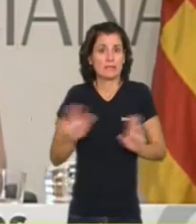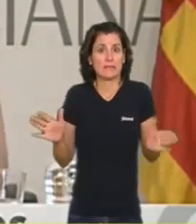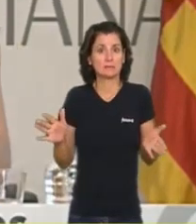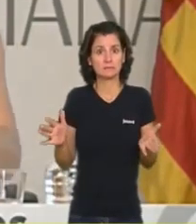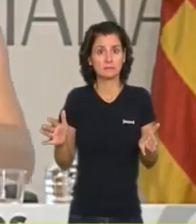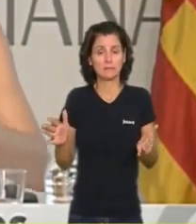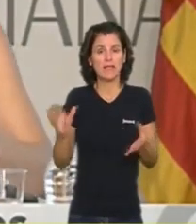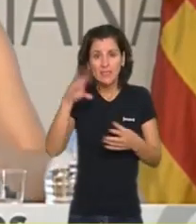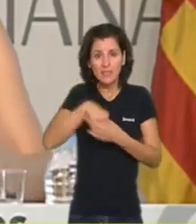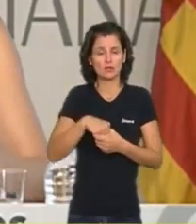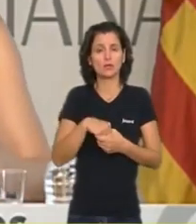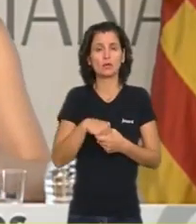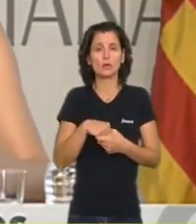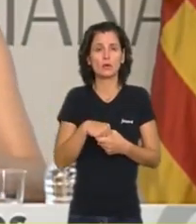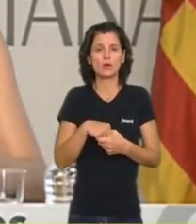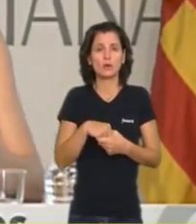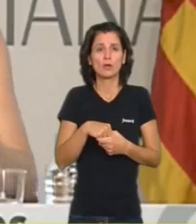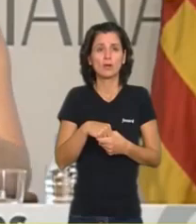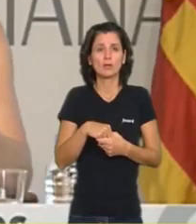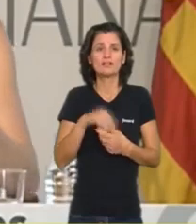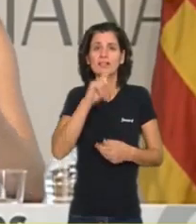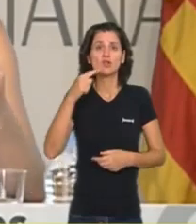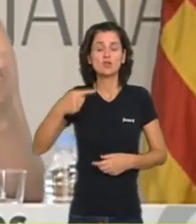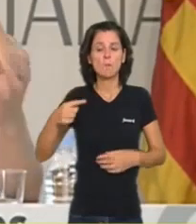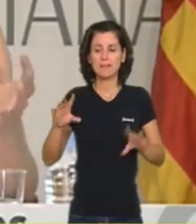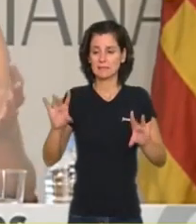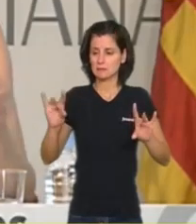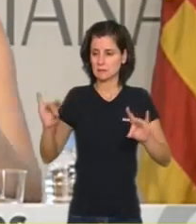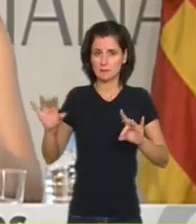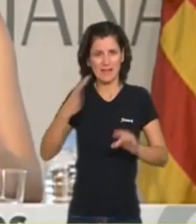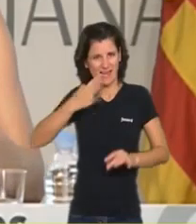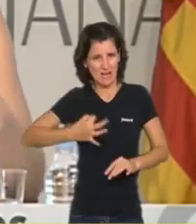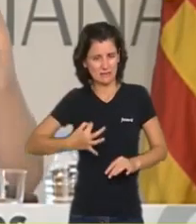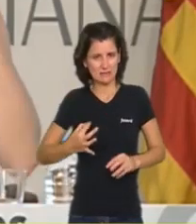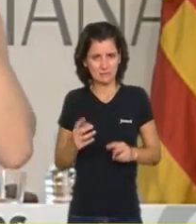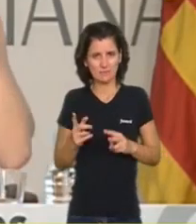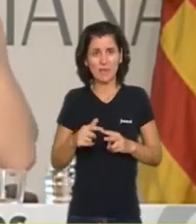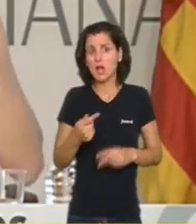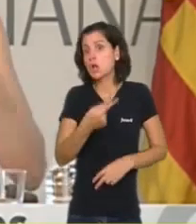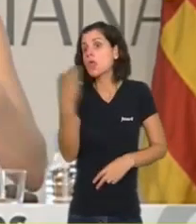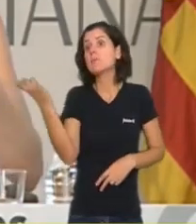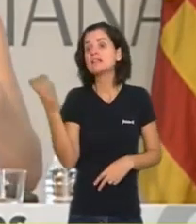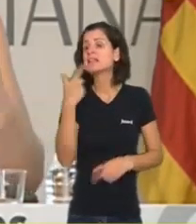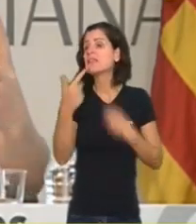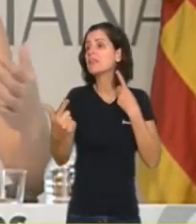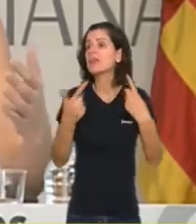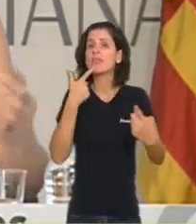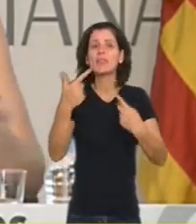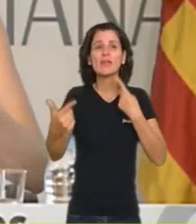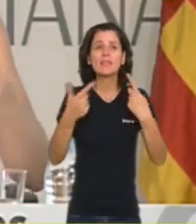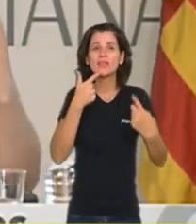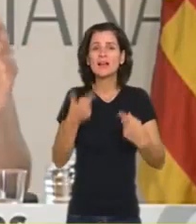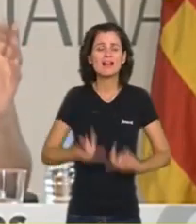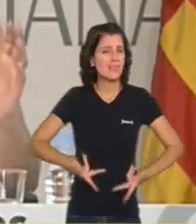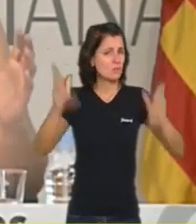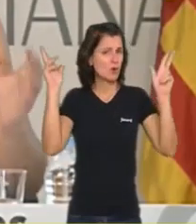i dintre dels termes de lo palpable. Val? Tot lo demés ja, pues, com dic, si la